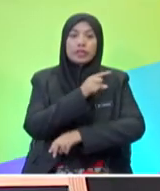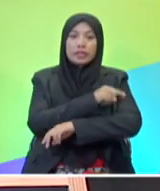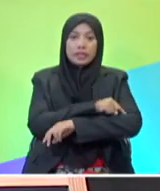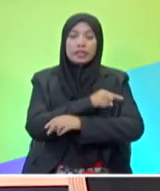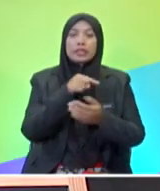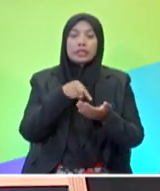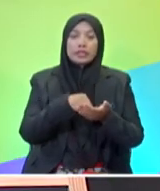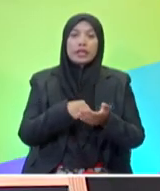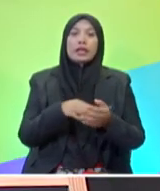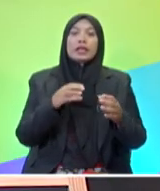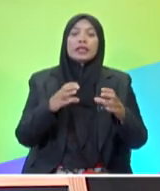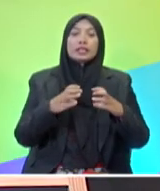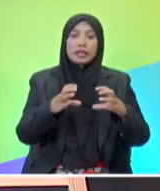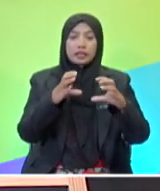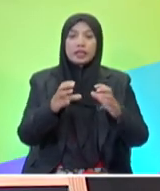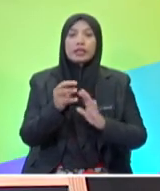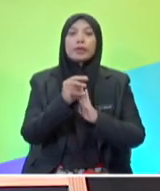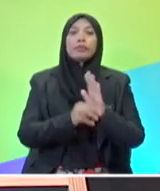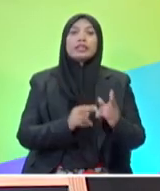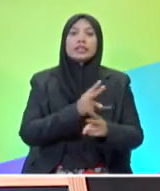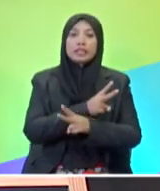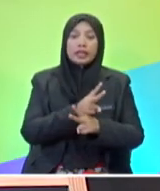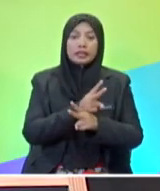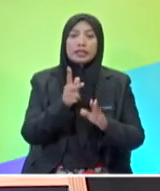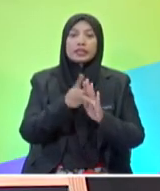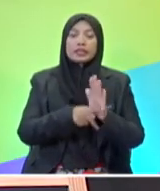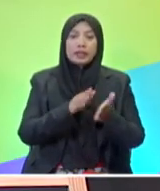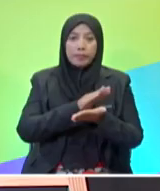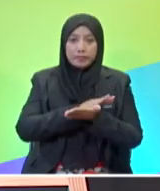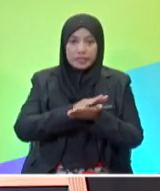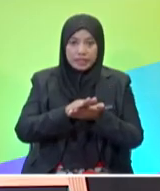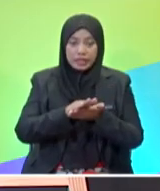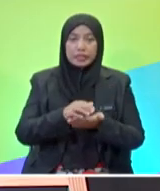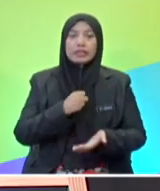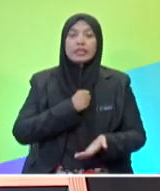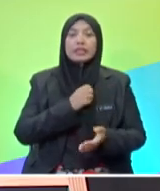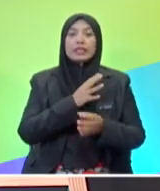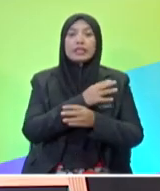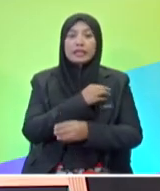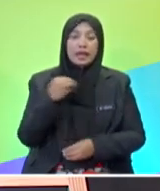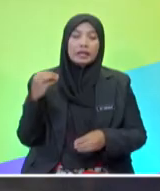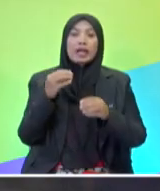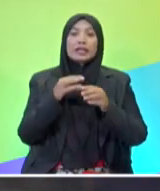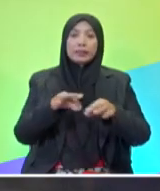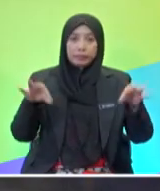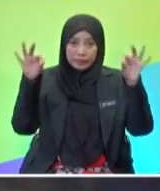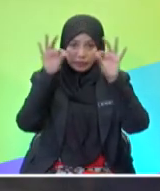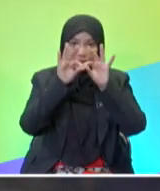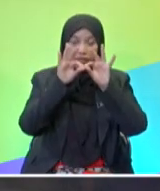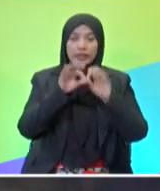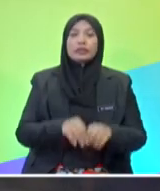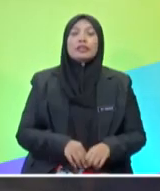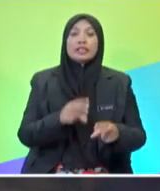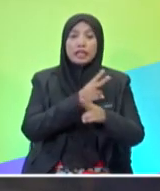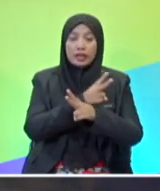cara-cara menjaga kebersihan diri dan juga kepentingan menjaga kebersihan diri. Macam mana tu Ustazah?